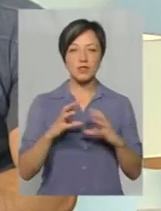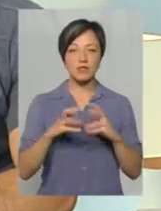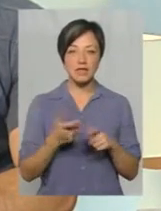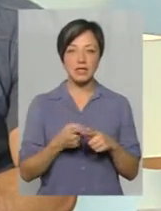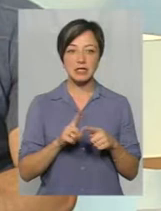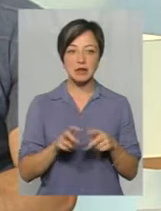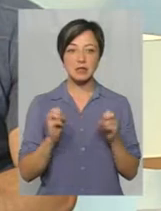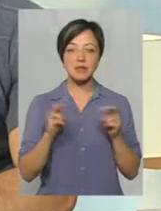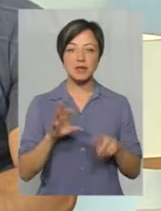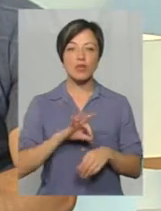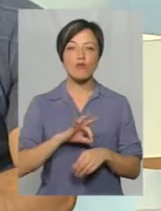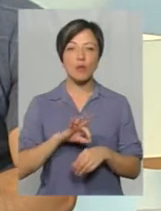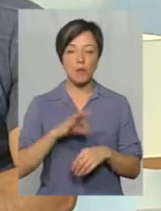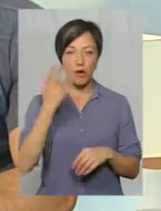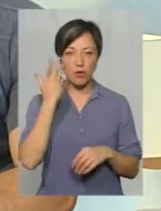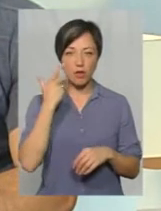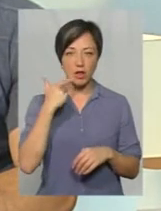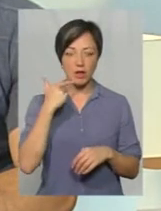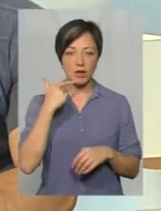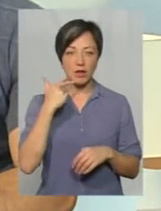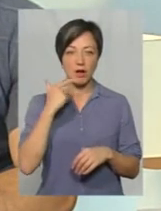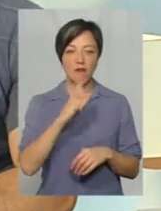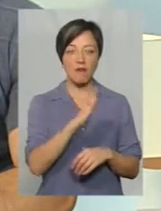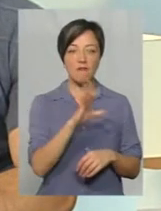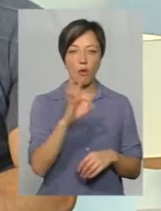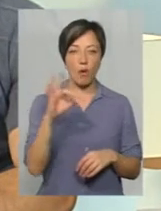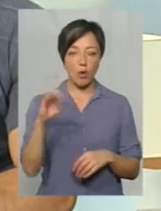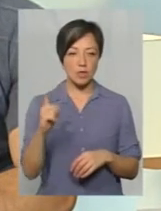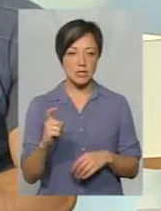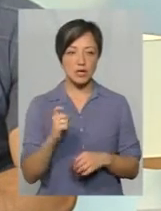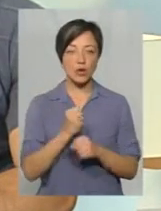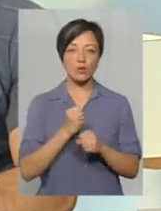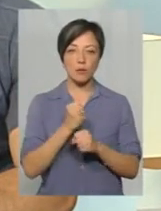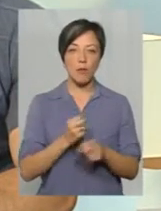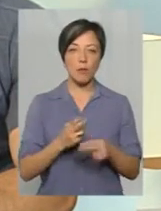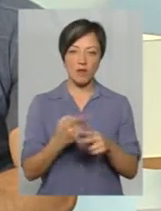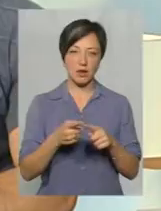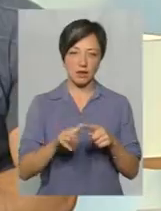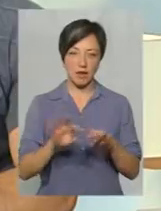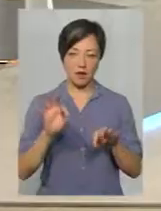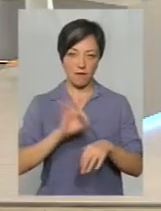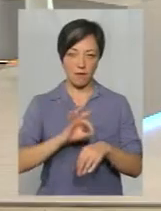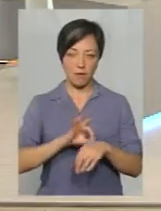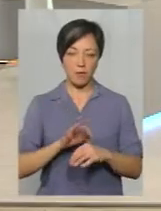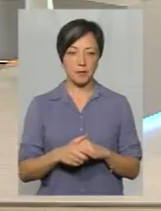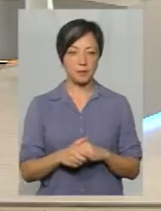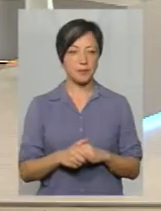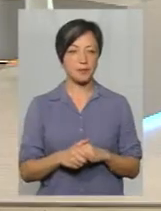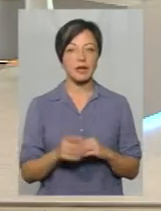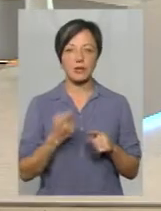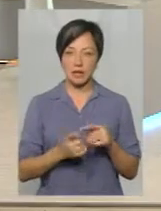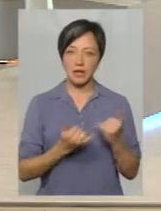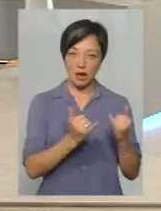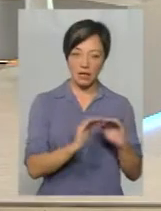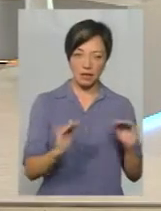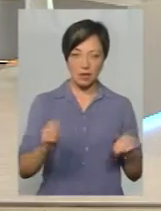досить небезпечна хвороба, коли ВОЗ розробила профілактику цієї інфекції. Ці вакцини і для дітей, і для